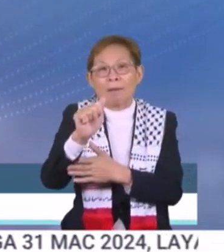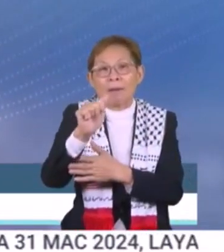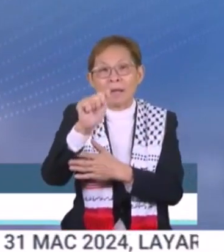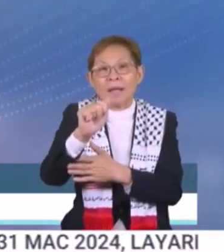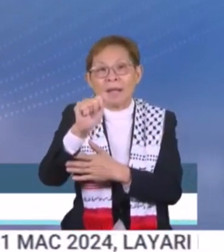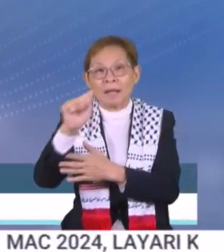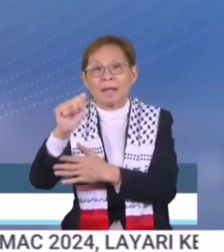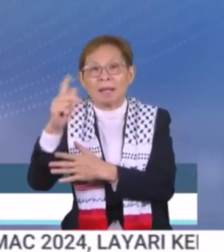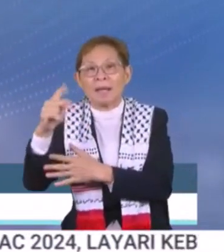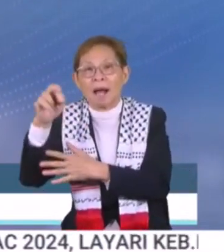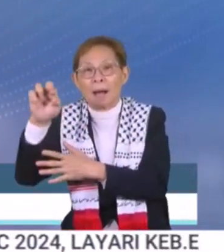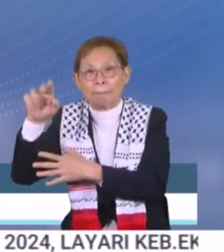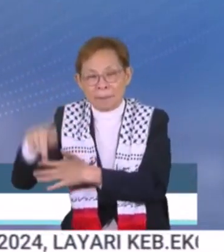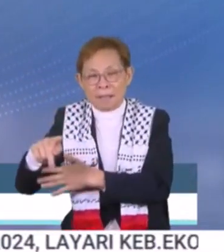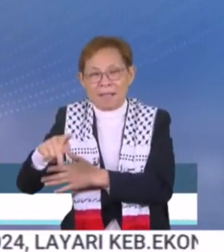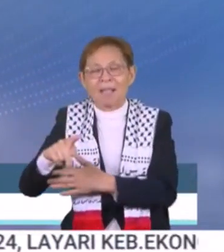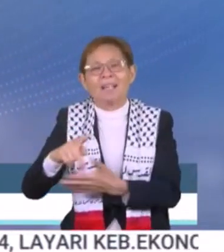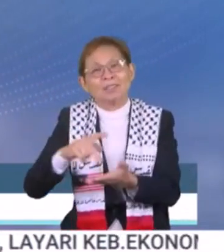Palestin